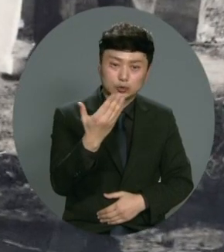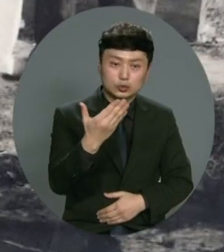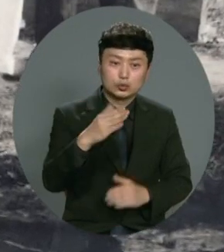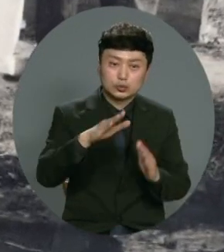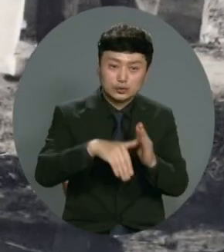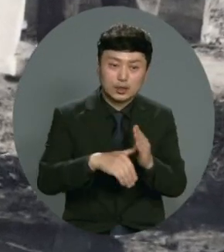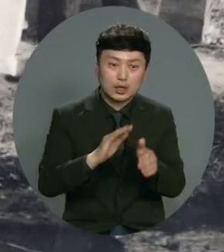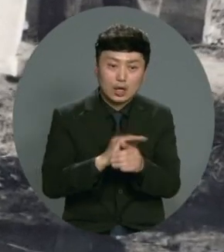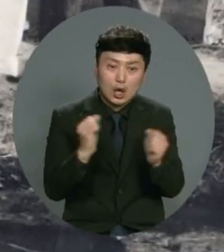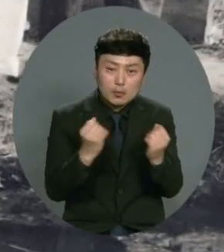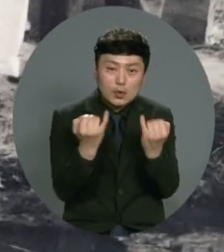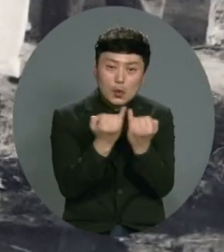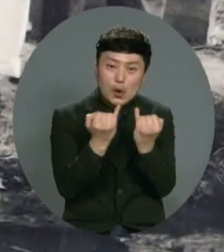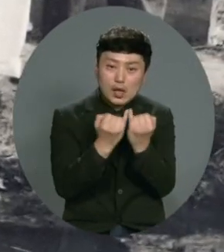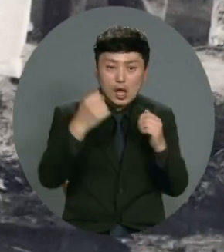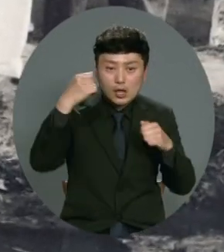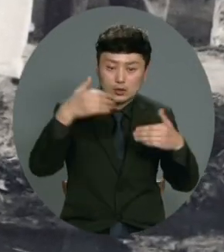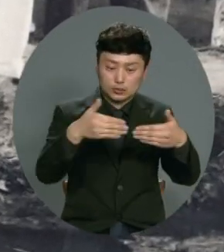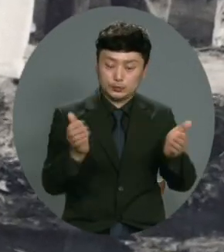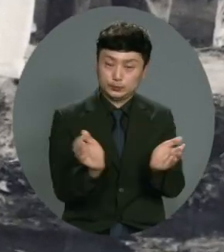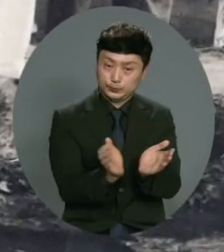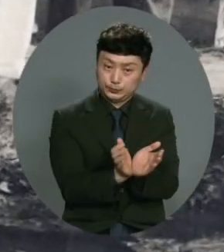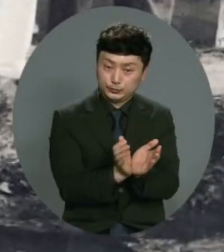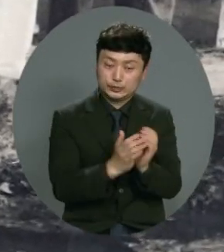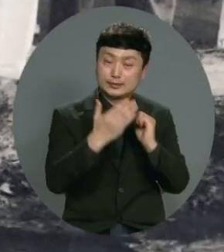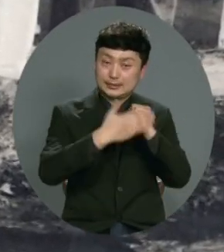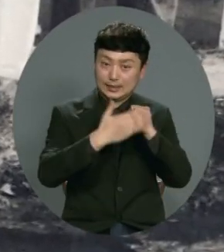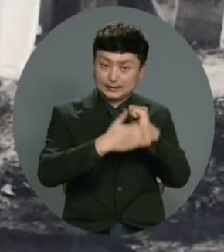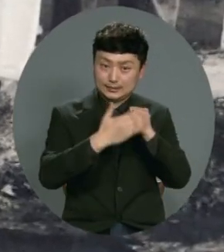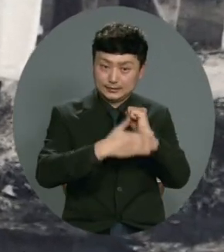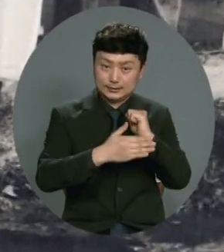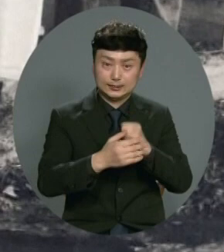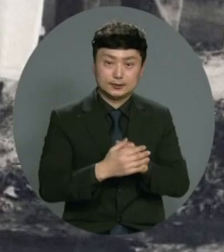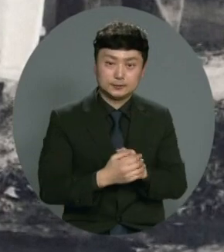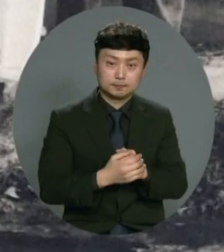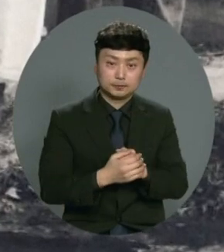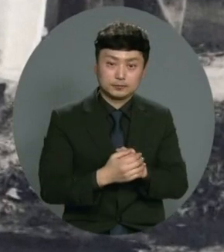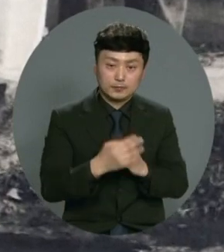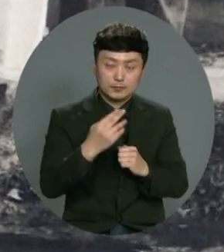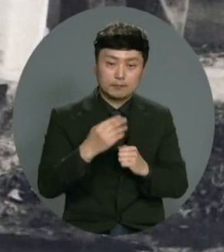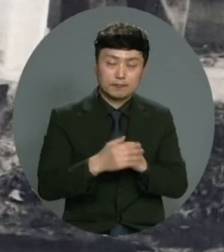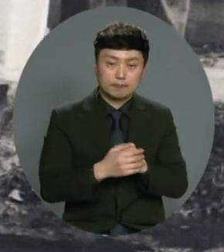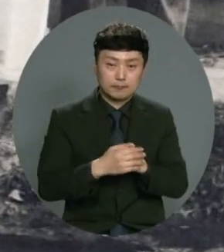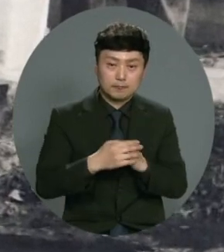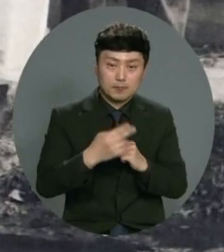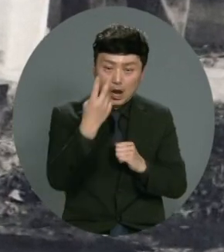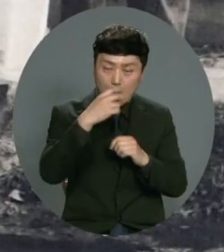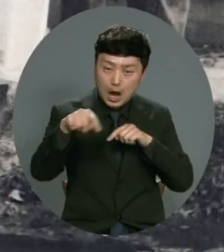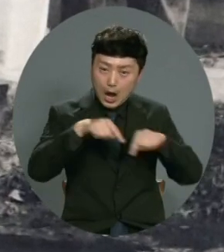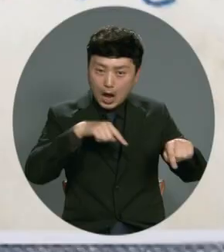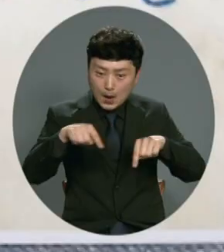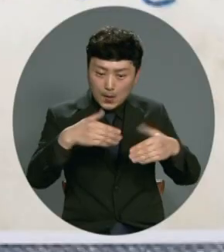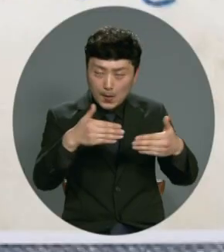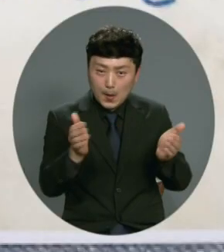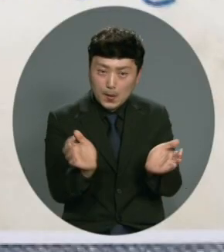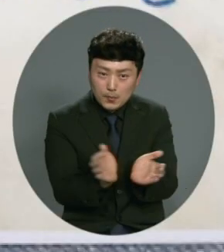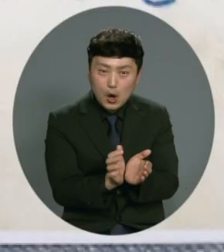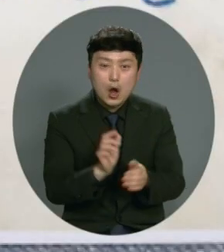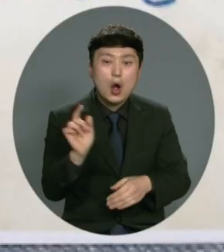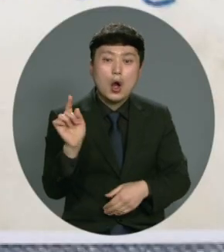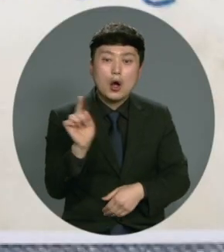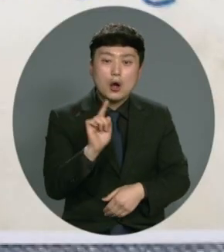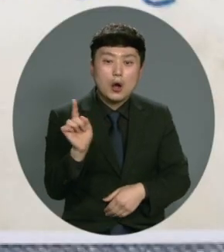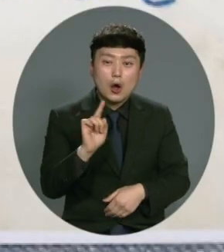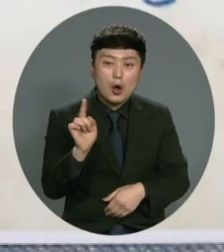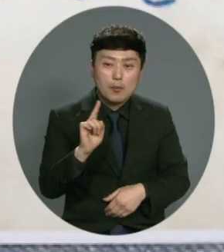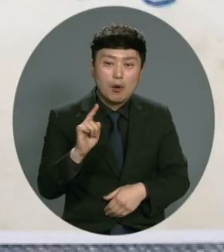경북여중 연극부 학생들과 공연 후 찍은 사진 연출을 맡은 청명선생은 부원들의 용투에 또